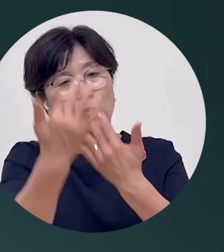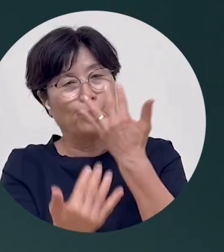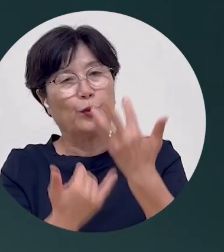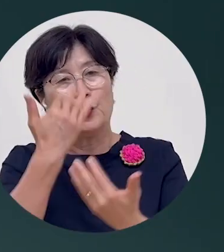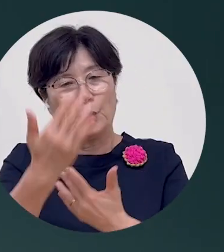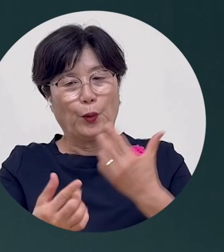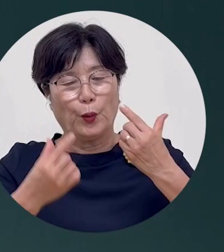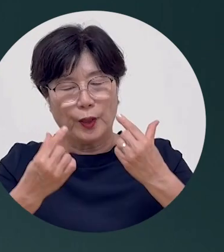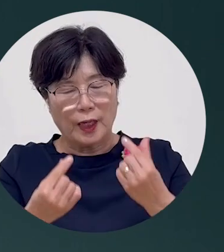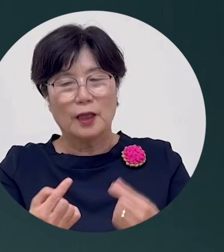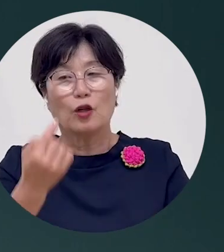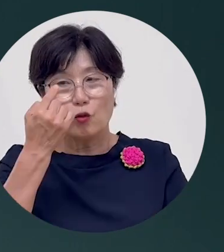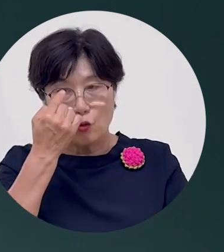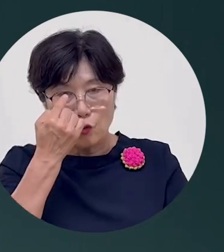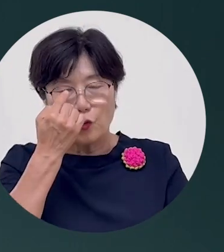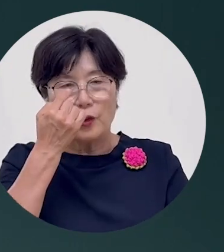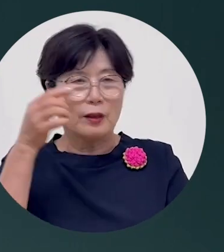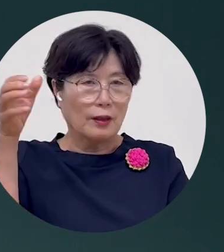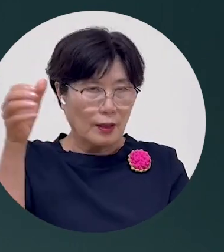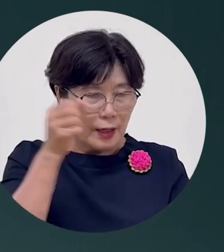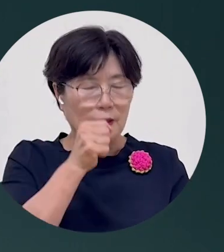불꽃 같은 눈동자로